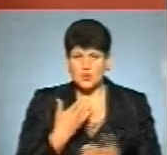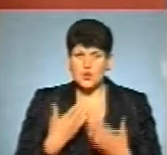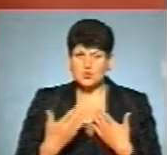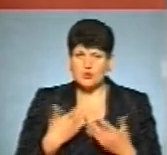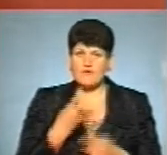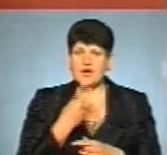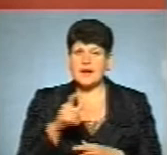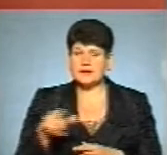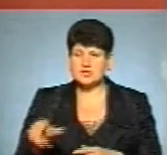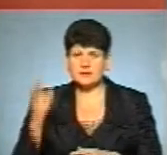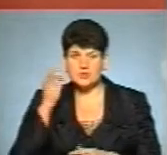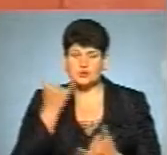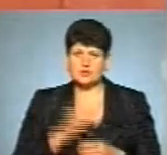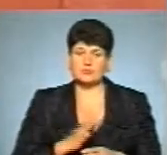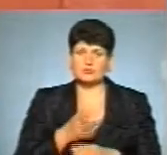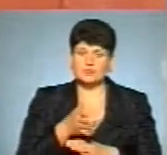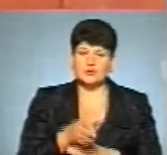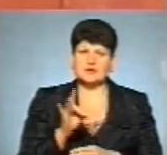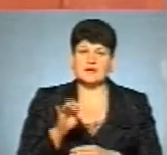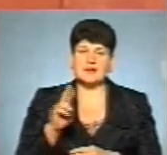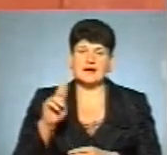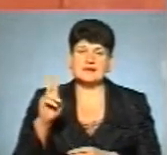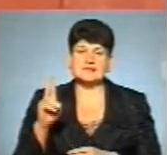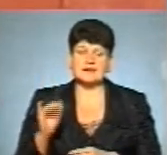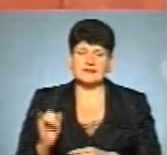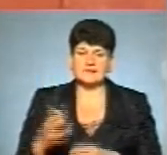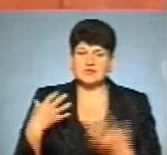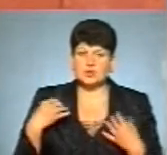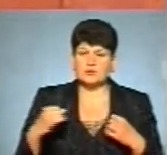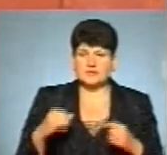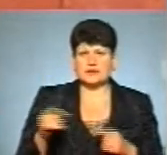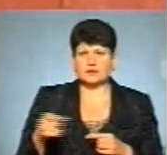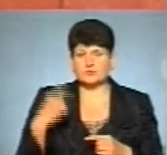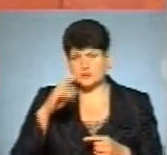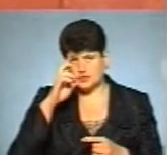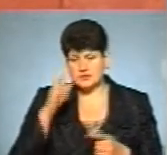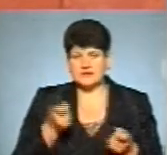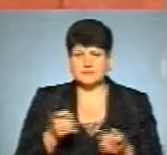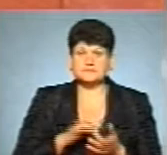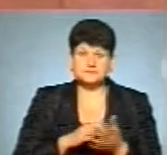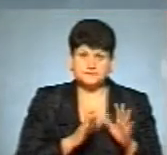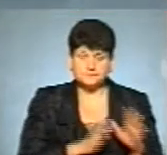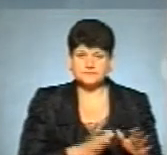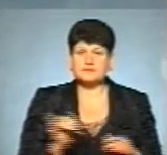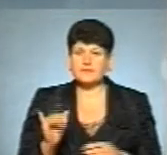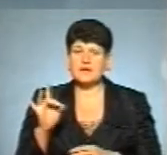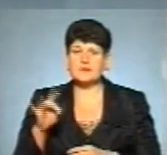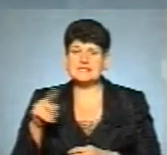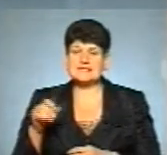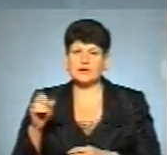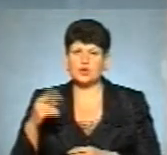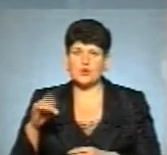Глядачам нагадую, сьогодні у нас в гостях був Ростислав Яцьків, начальник управління туризму Тернопільської облдержадміністрації, та Роман